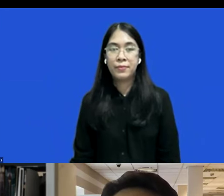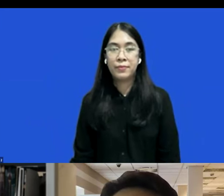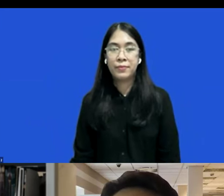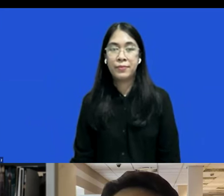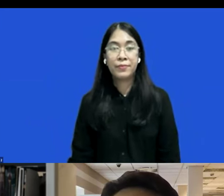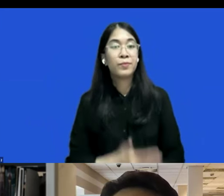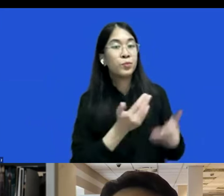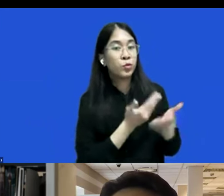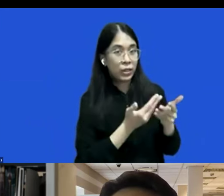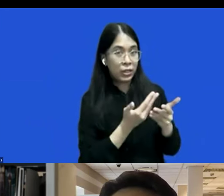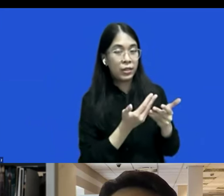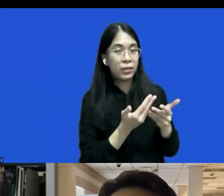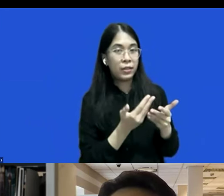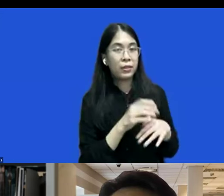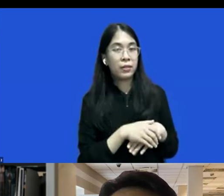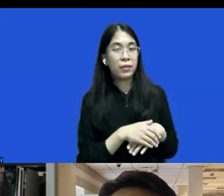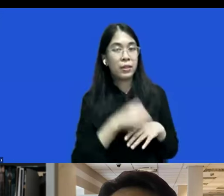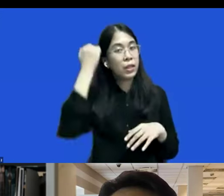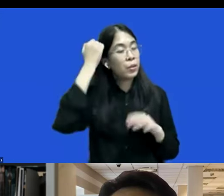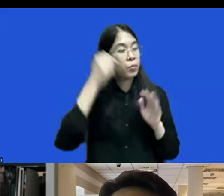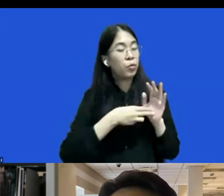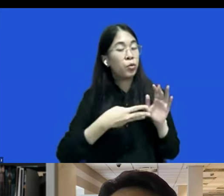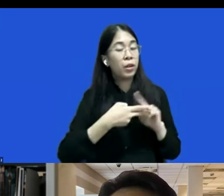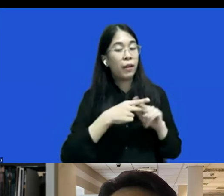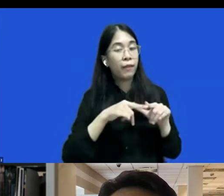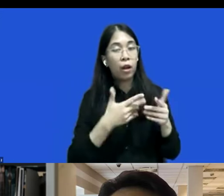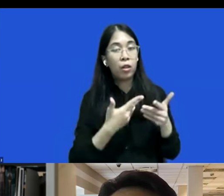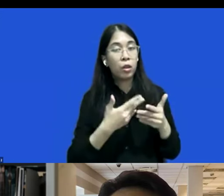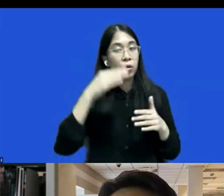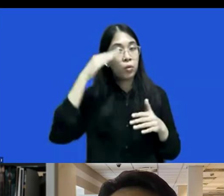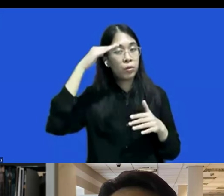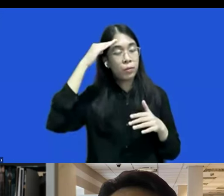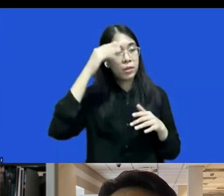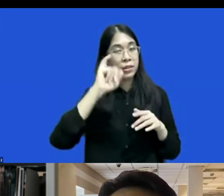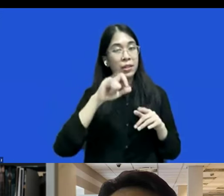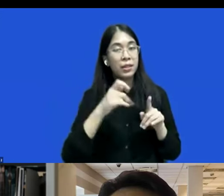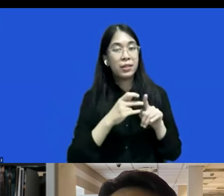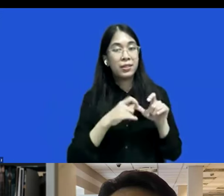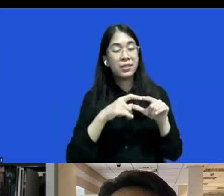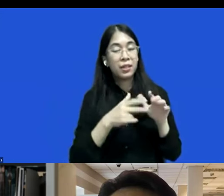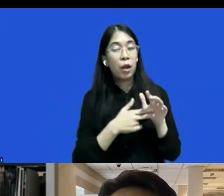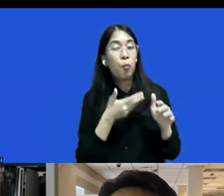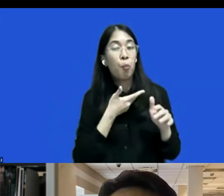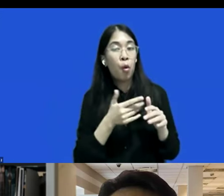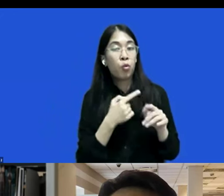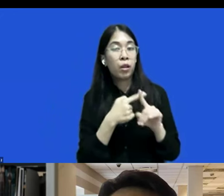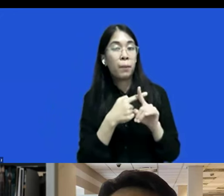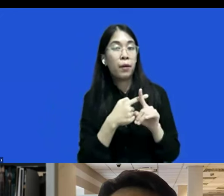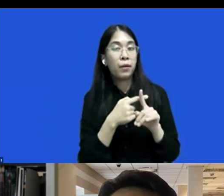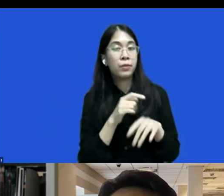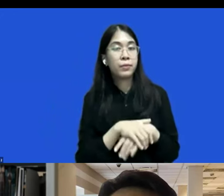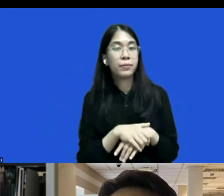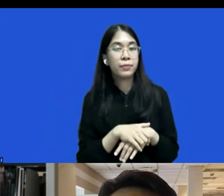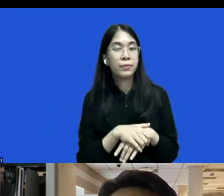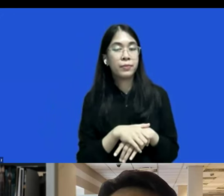Mungkin Bu Neva atau Bang Isan mau menambahkan tadi Saya yang tambahin disebutkan Mas oleh Arief,